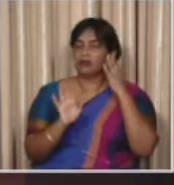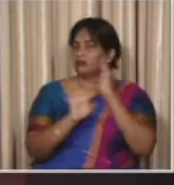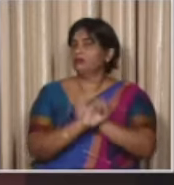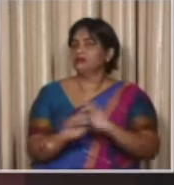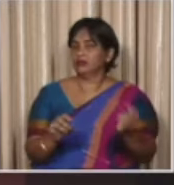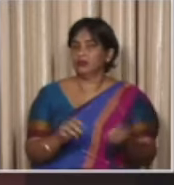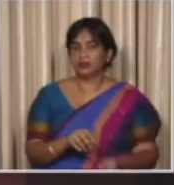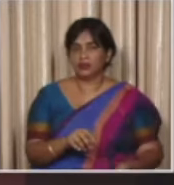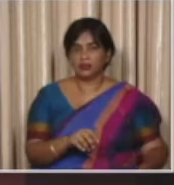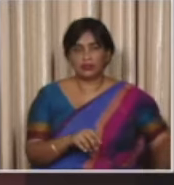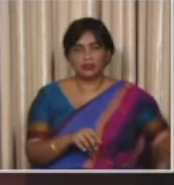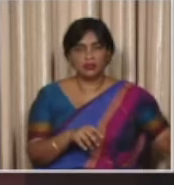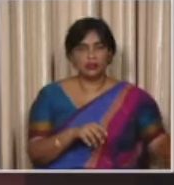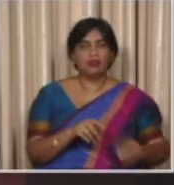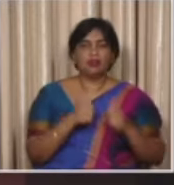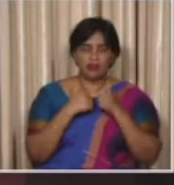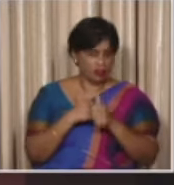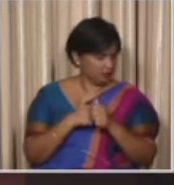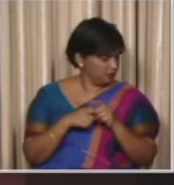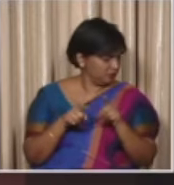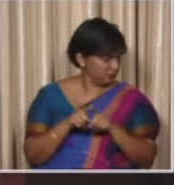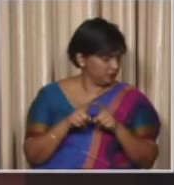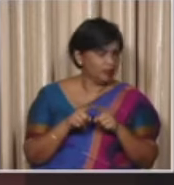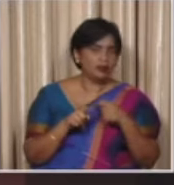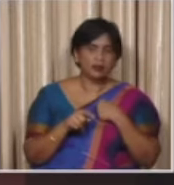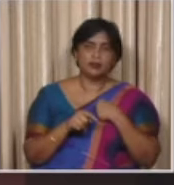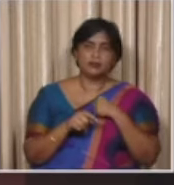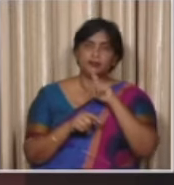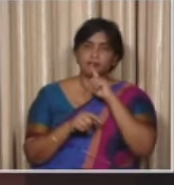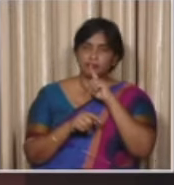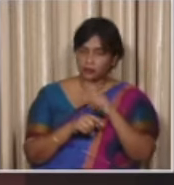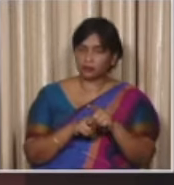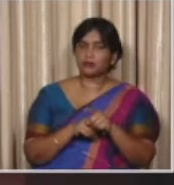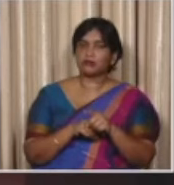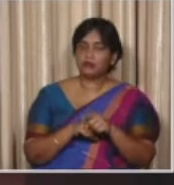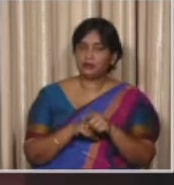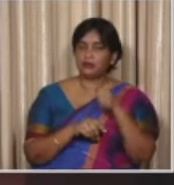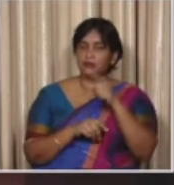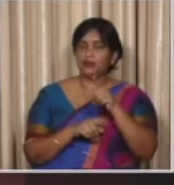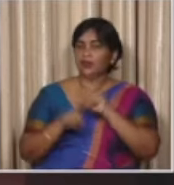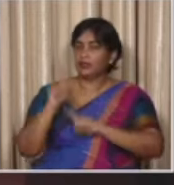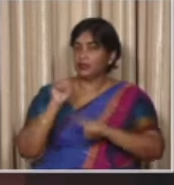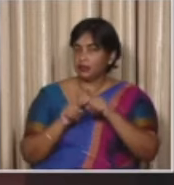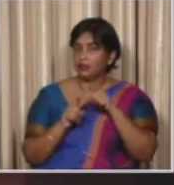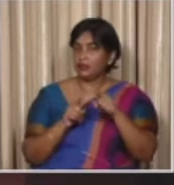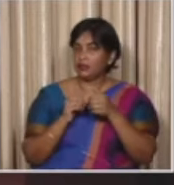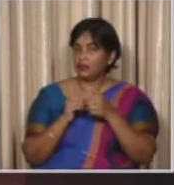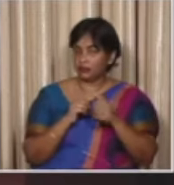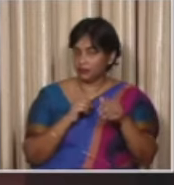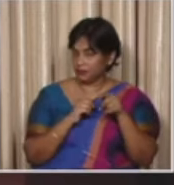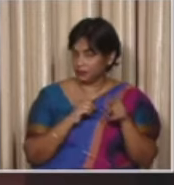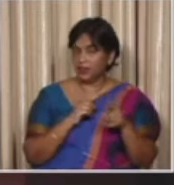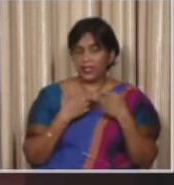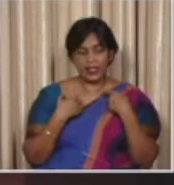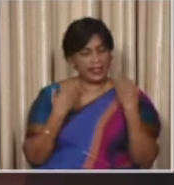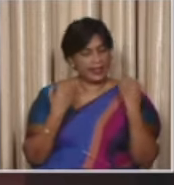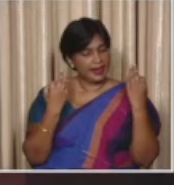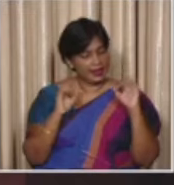කරන්න. ඒක සාධාරණයිනේ. ඉතින් මම ඔබතුමාගෙන් ඉල්ලීමක් කරන්නේ ඔබතුමාගේ මේ සාකච්ඡාවට තියෙන